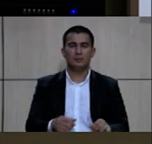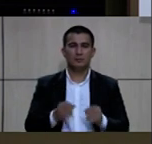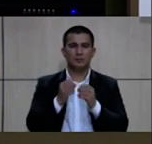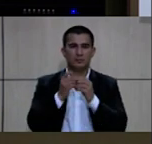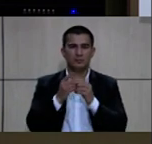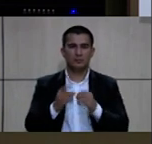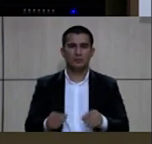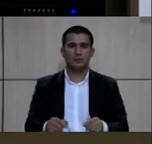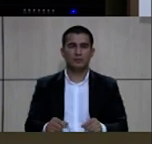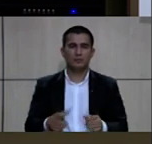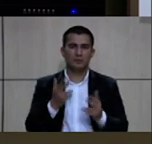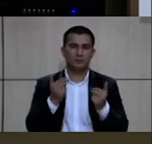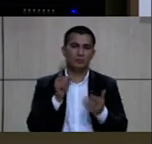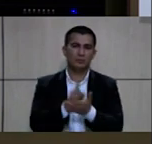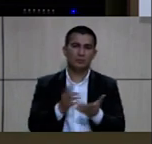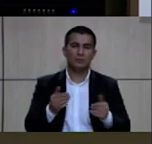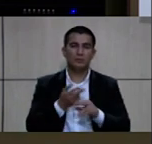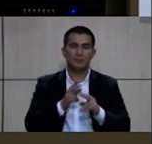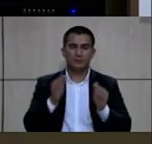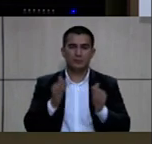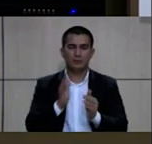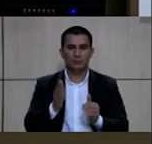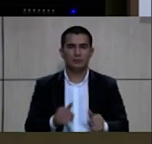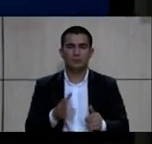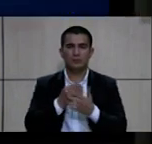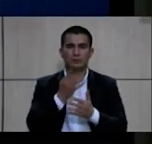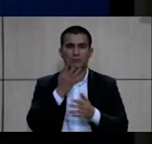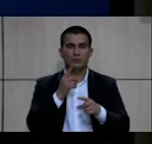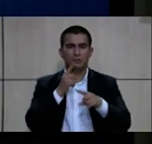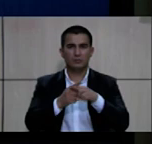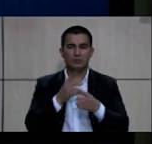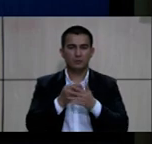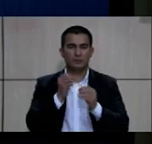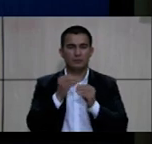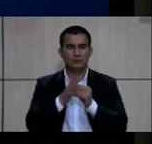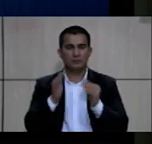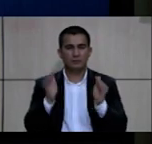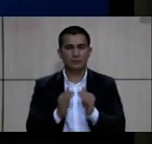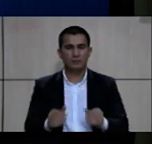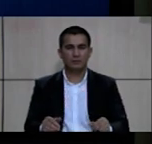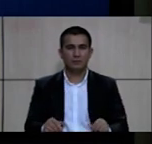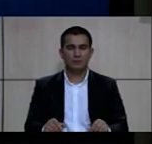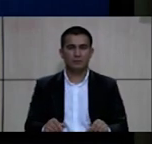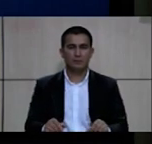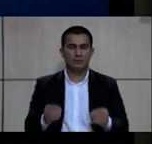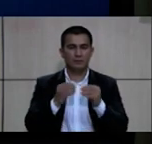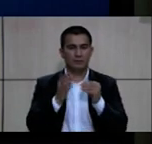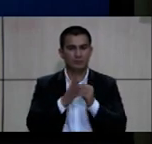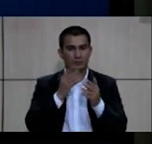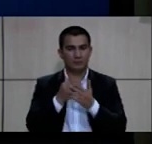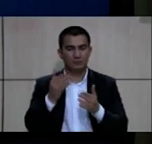11 albatta kichik bo'lar ekan 4 qo'shilgan 15 dan. 15 imiz